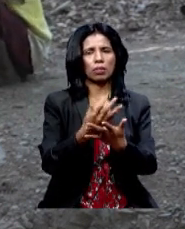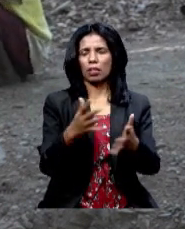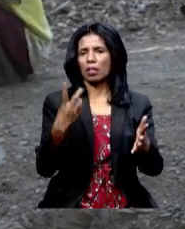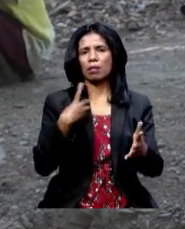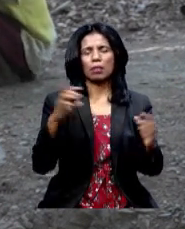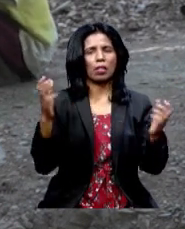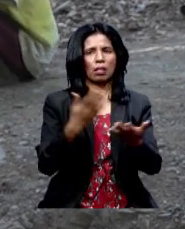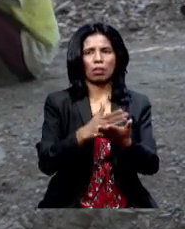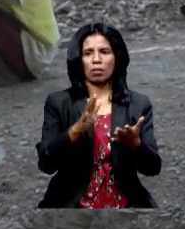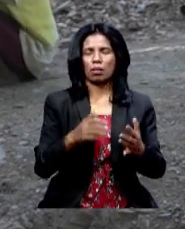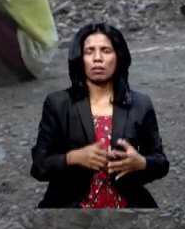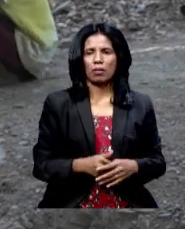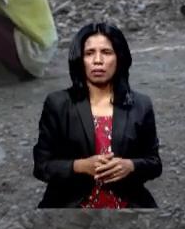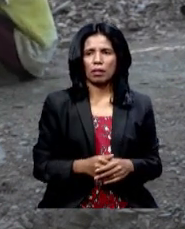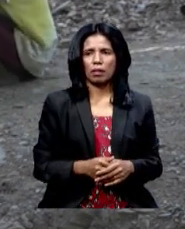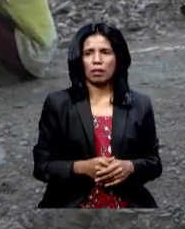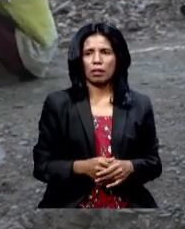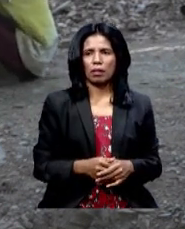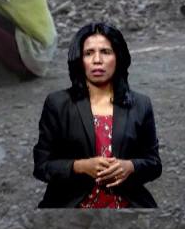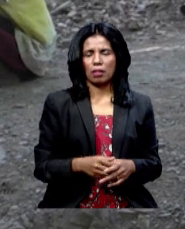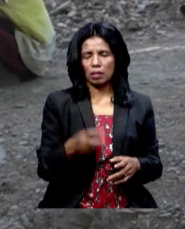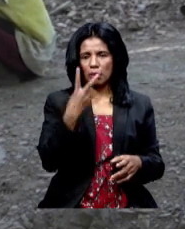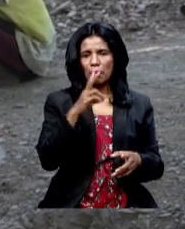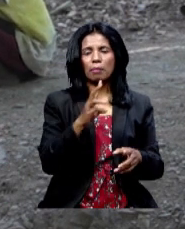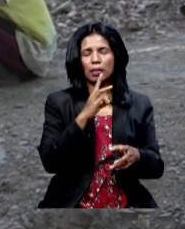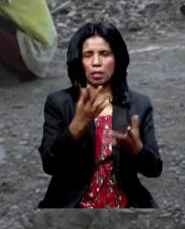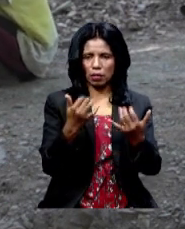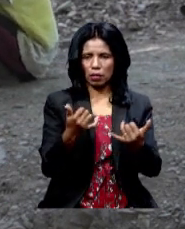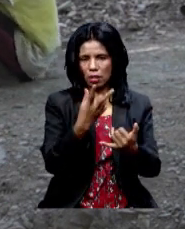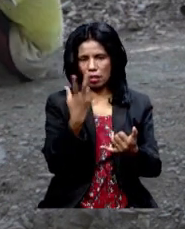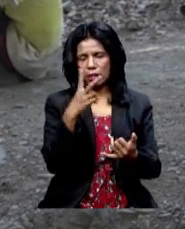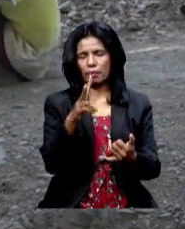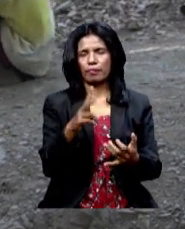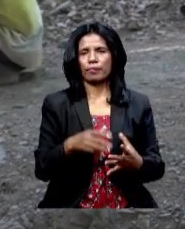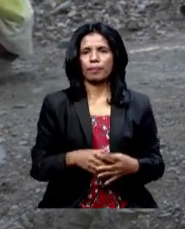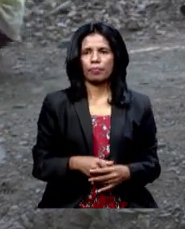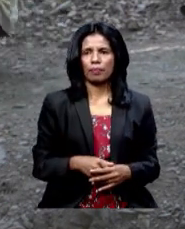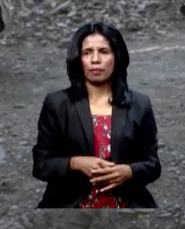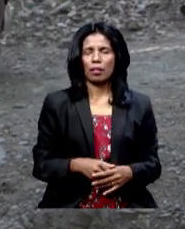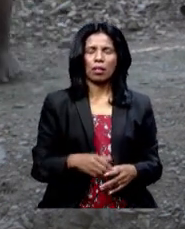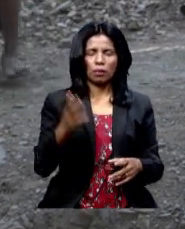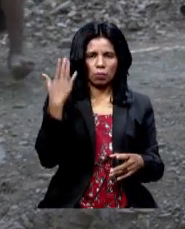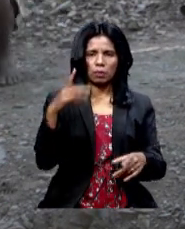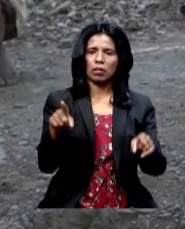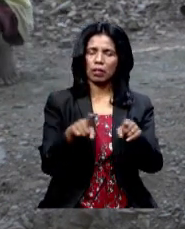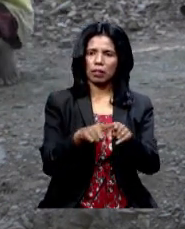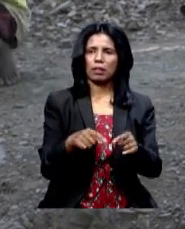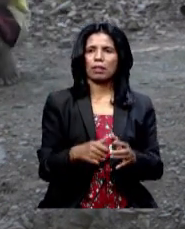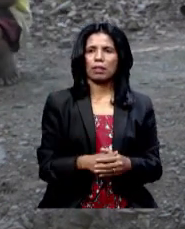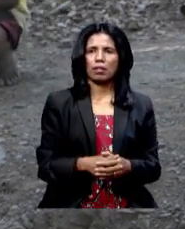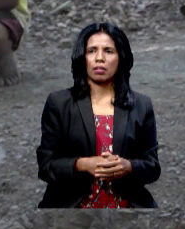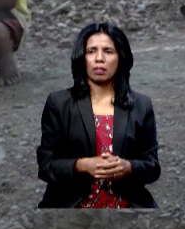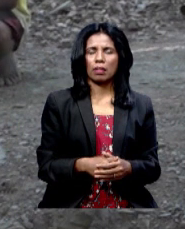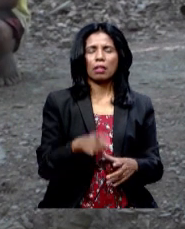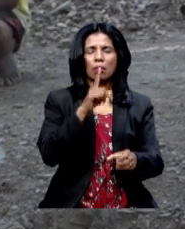a beda kora nene masana hare itu bot se hare masana uluk mos mai hansana kita mai formete